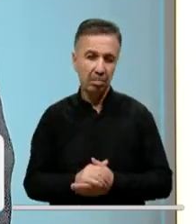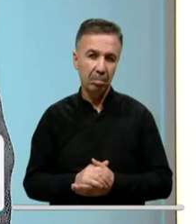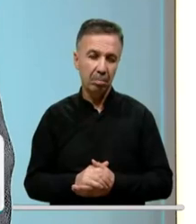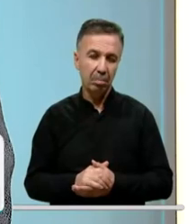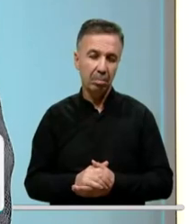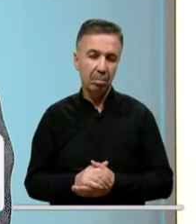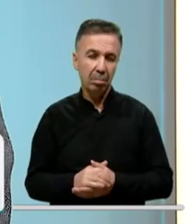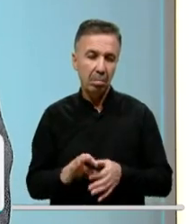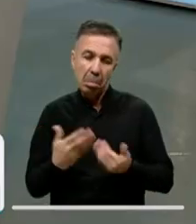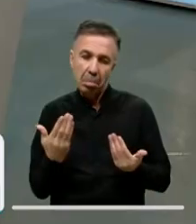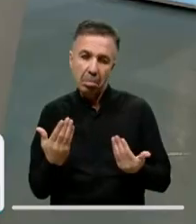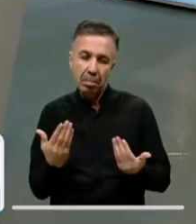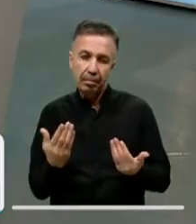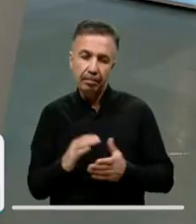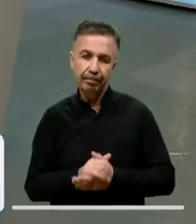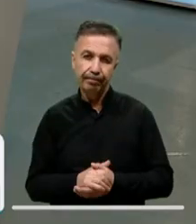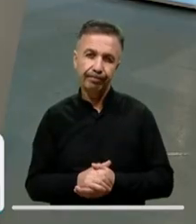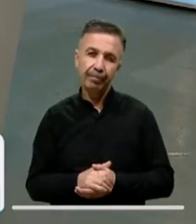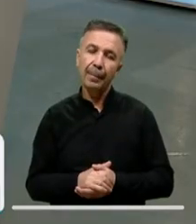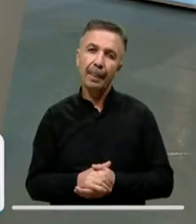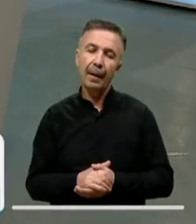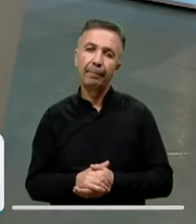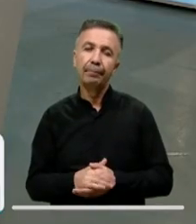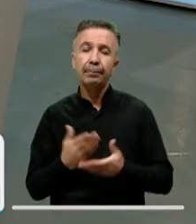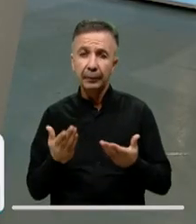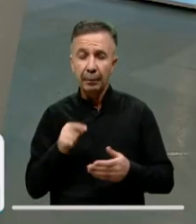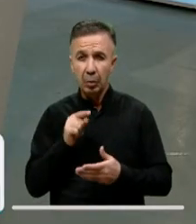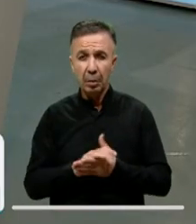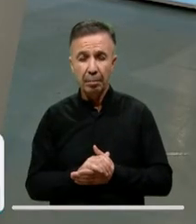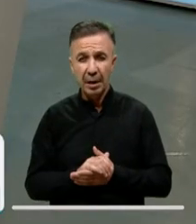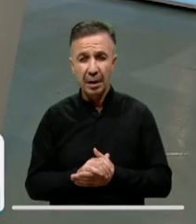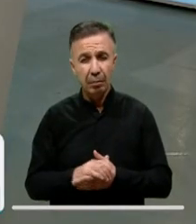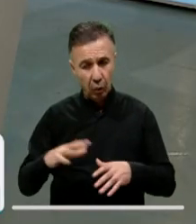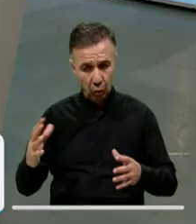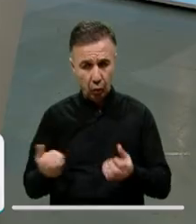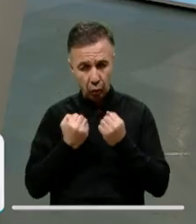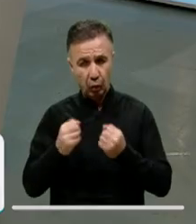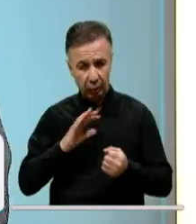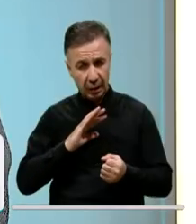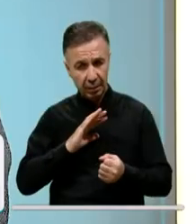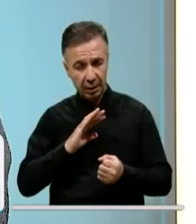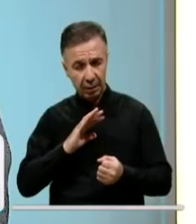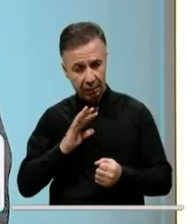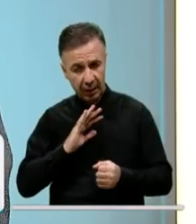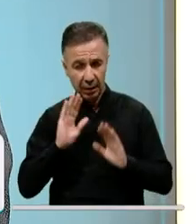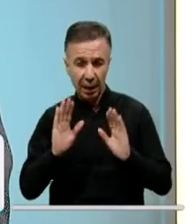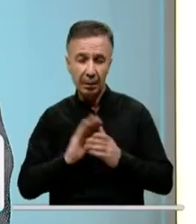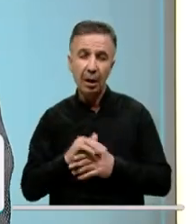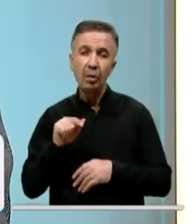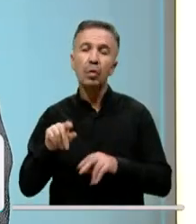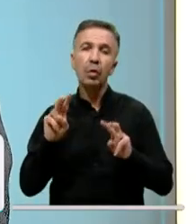söylersek yanlış olur. Bu açıdan tabii bunun bir çıkar yolu yok mudur? Vardır. Ama bu